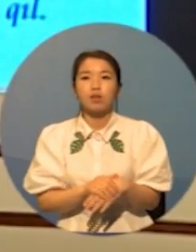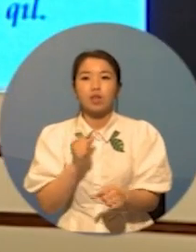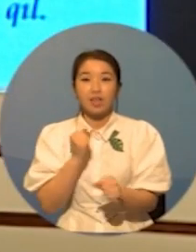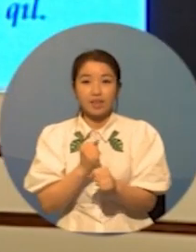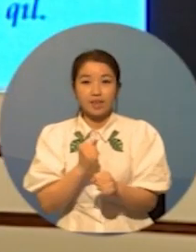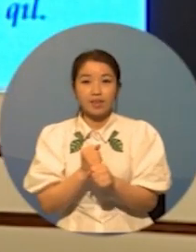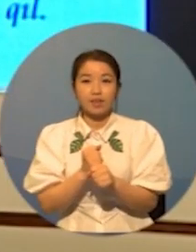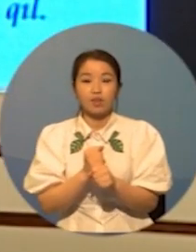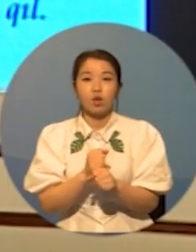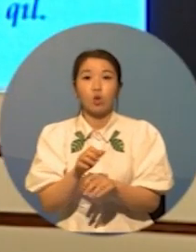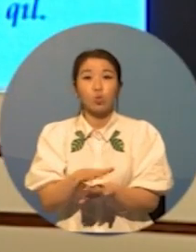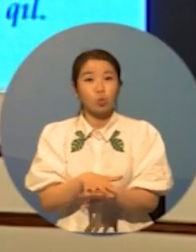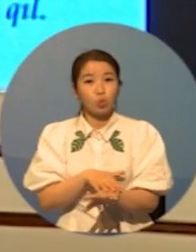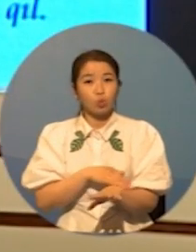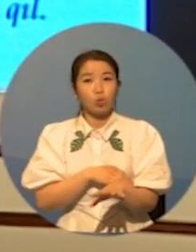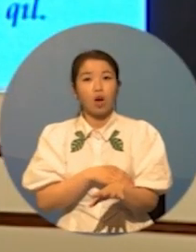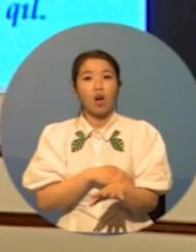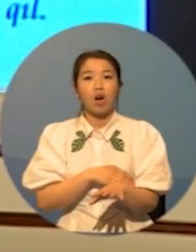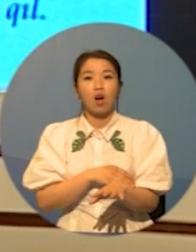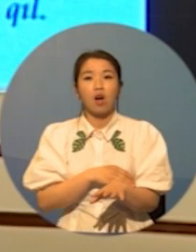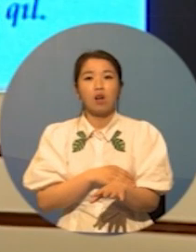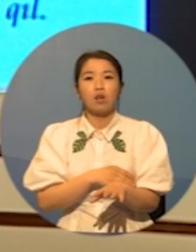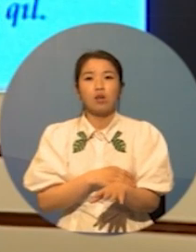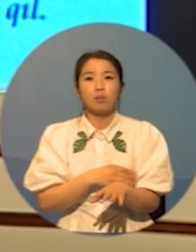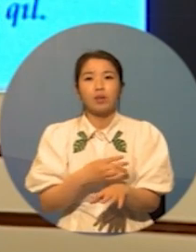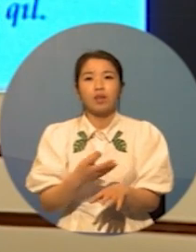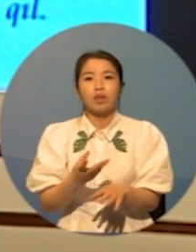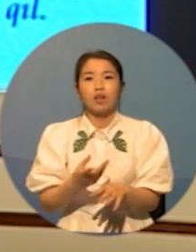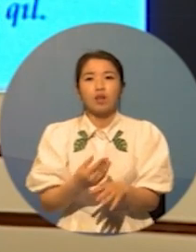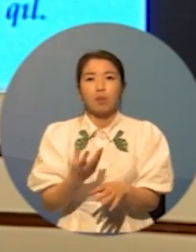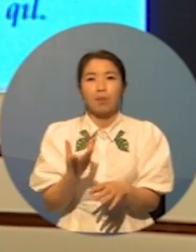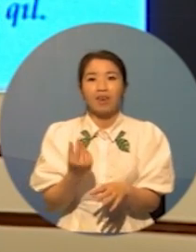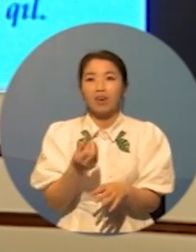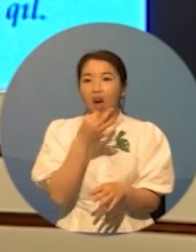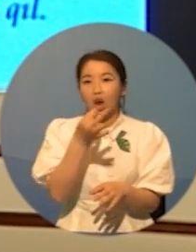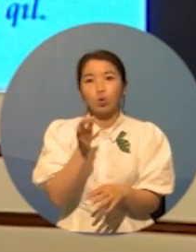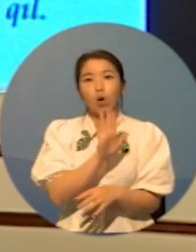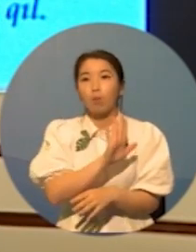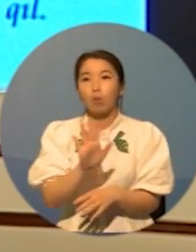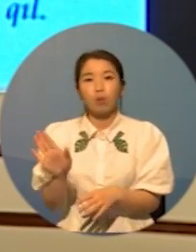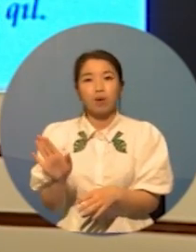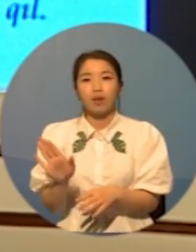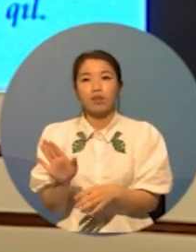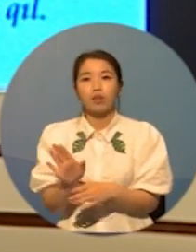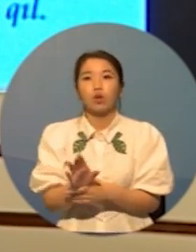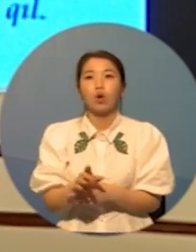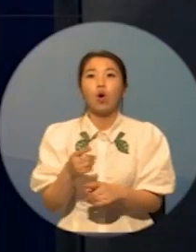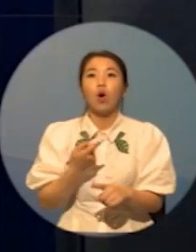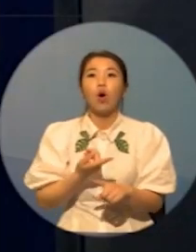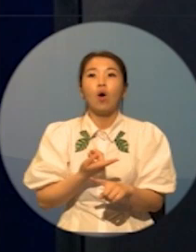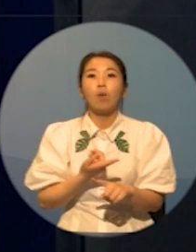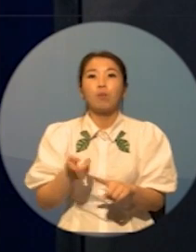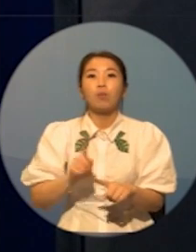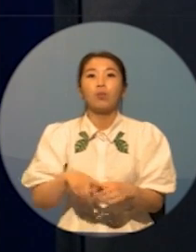Істі созуға, сылтау айтуға болмайды. Бұл мысалда созуға, айтуға